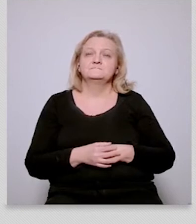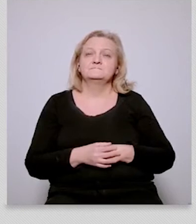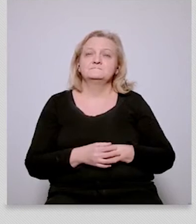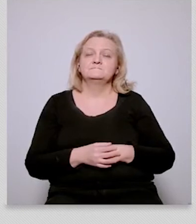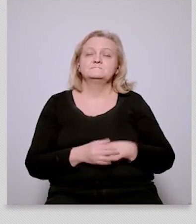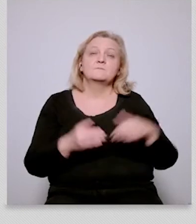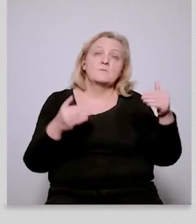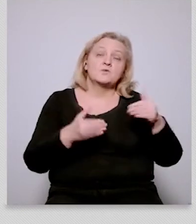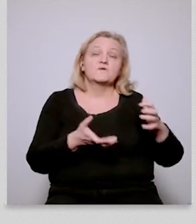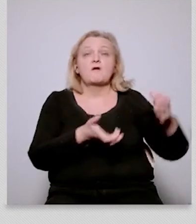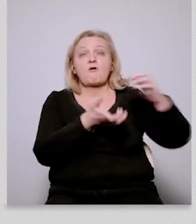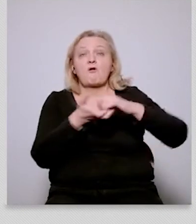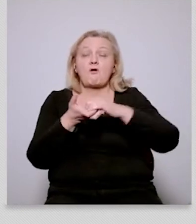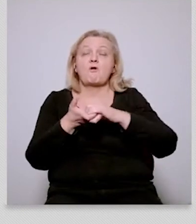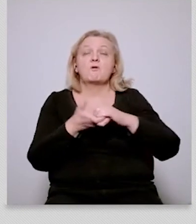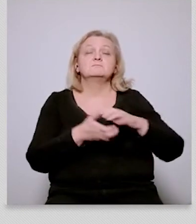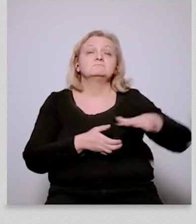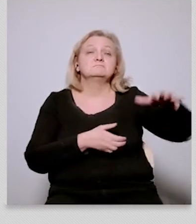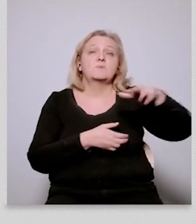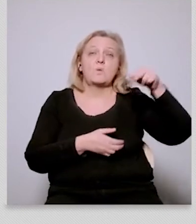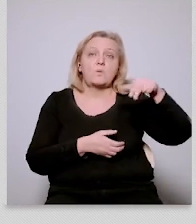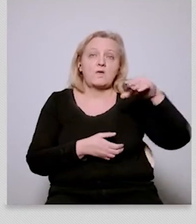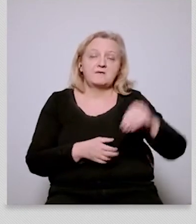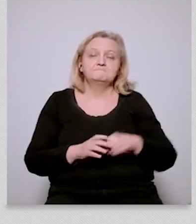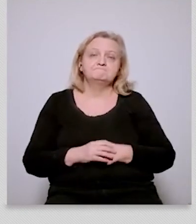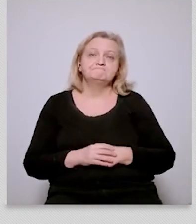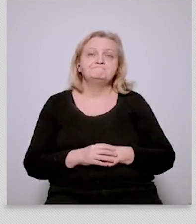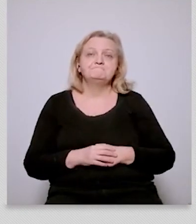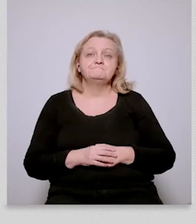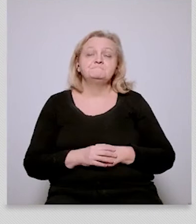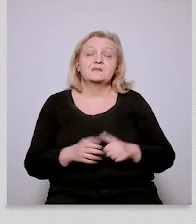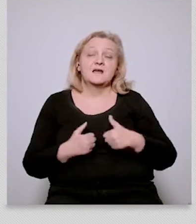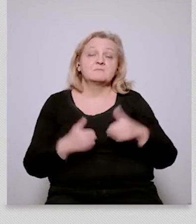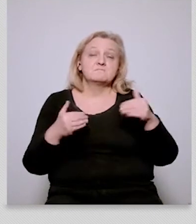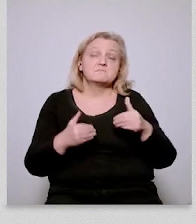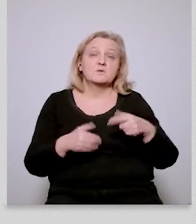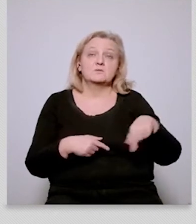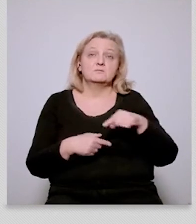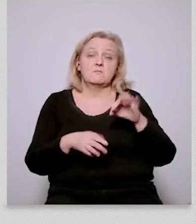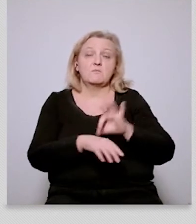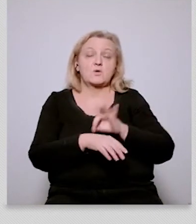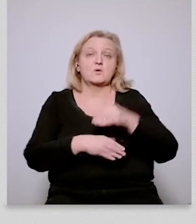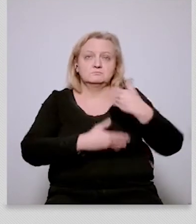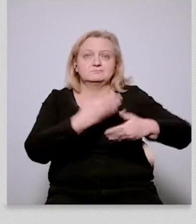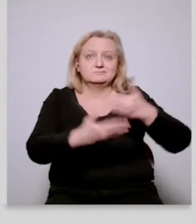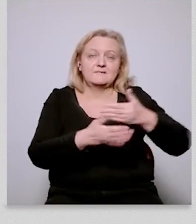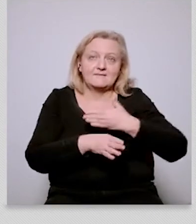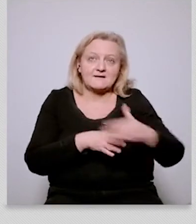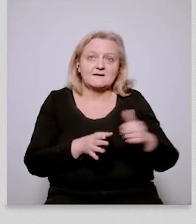koalicji na szczeblu Unii Europejskiej tak żebyśmy mogli popchnąć ten projekt do przodu